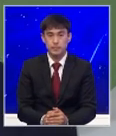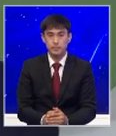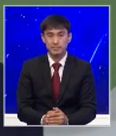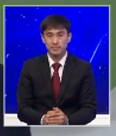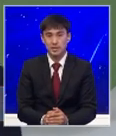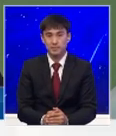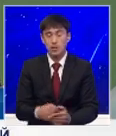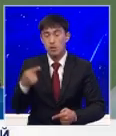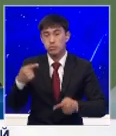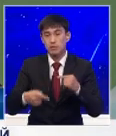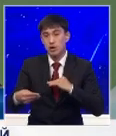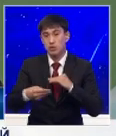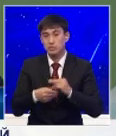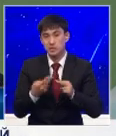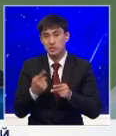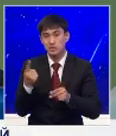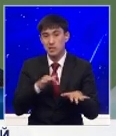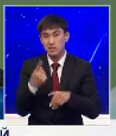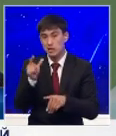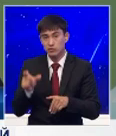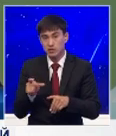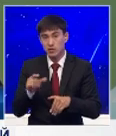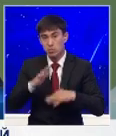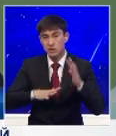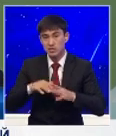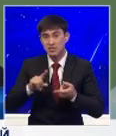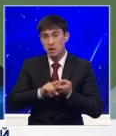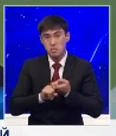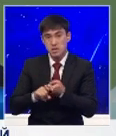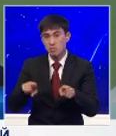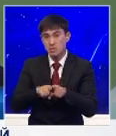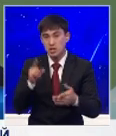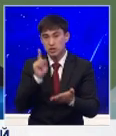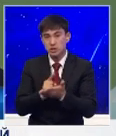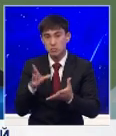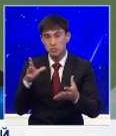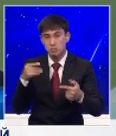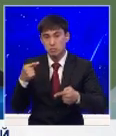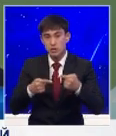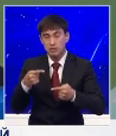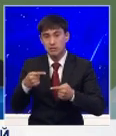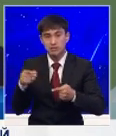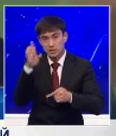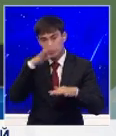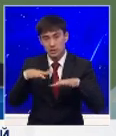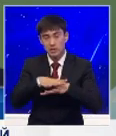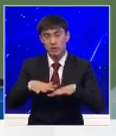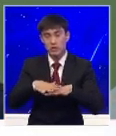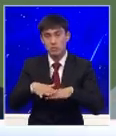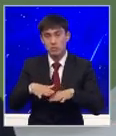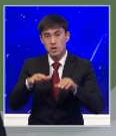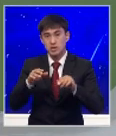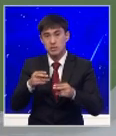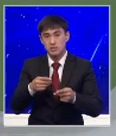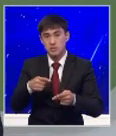борьба с коррупцией это дело не одного человека это практически эпидемия мы должны справиться с ней как страна и как народ мы не имеем право